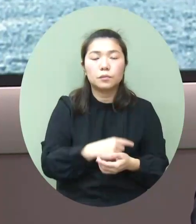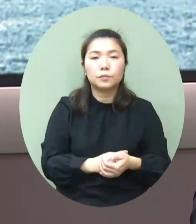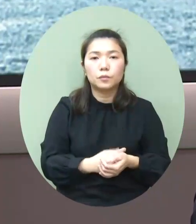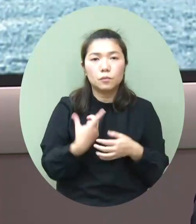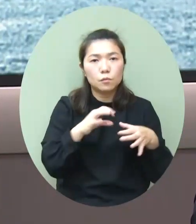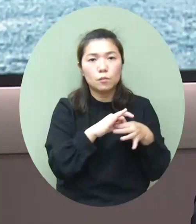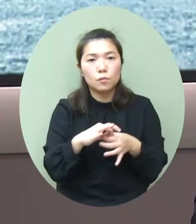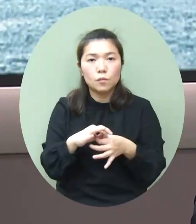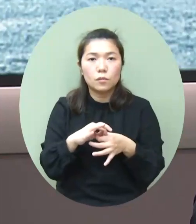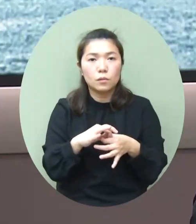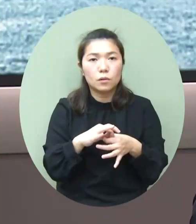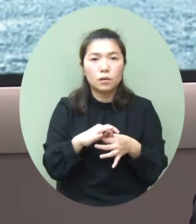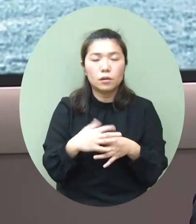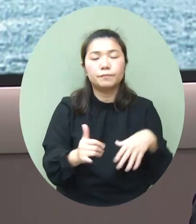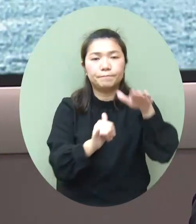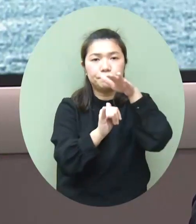了。至于